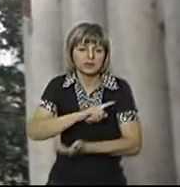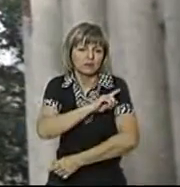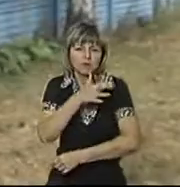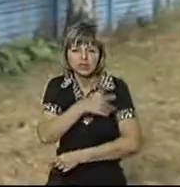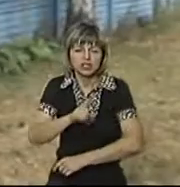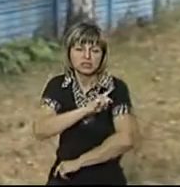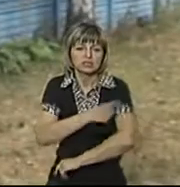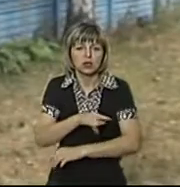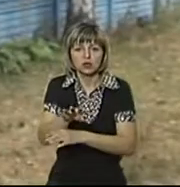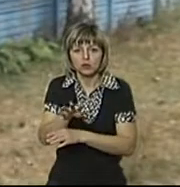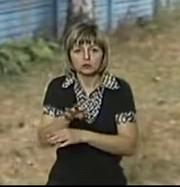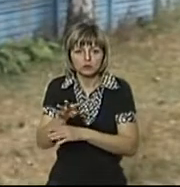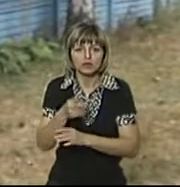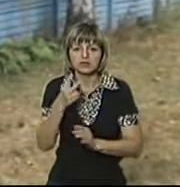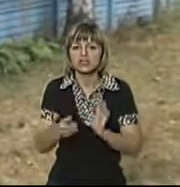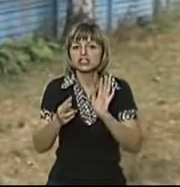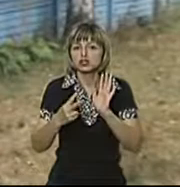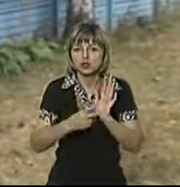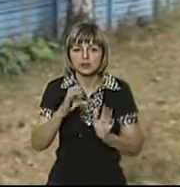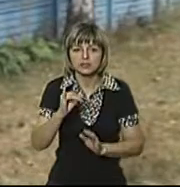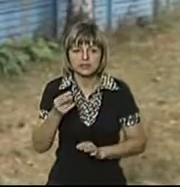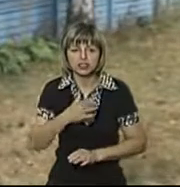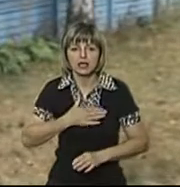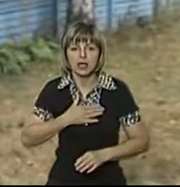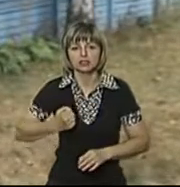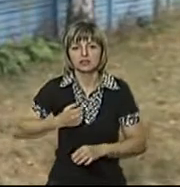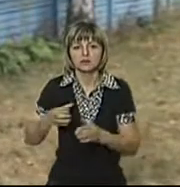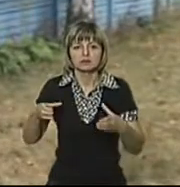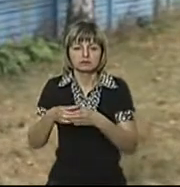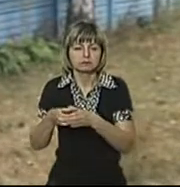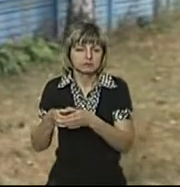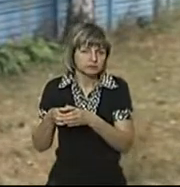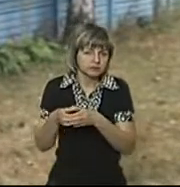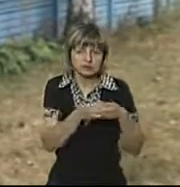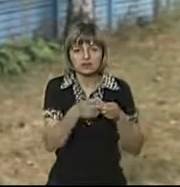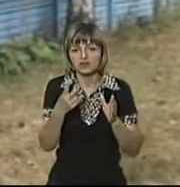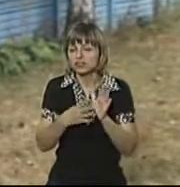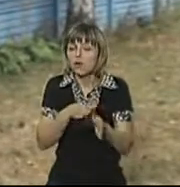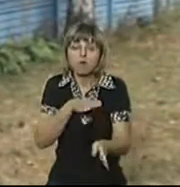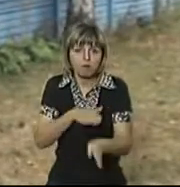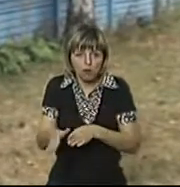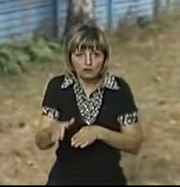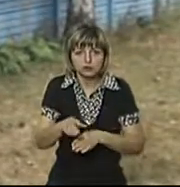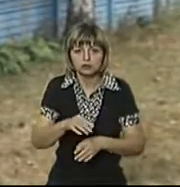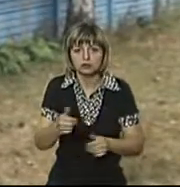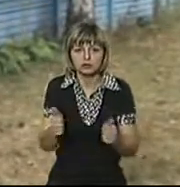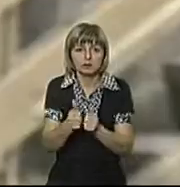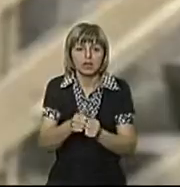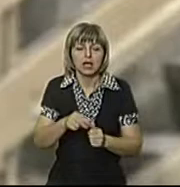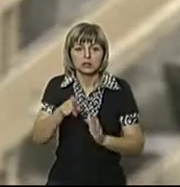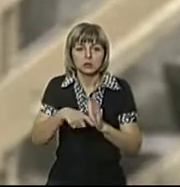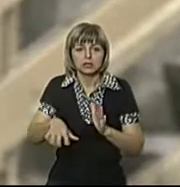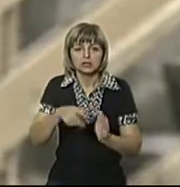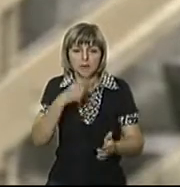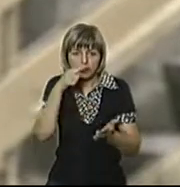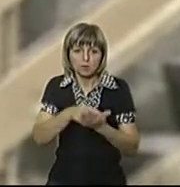січня мене вивели, підрозділ повністю вийшов 29 січня з-під Донецького аеропорту. І попав